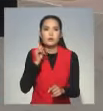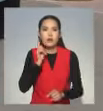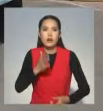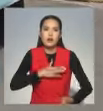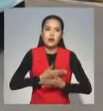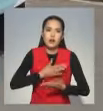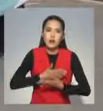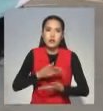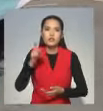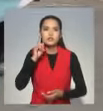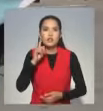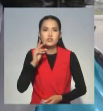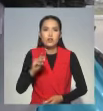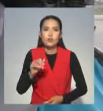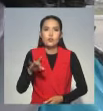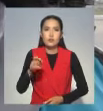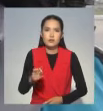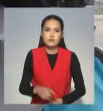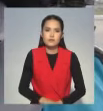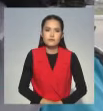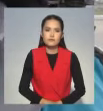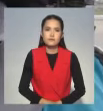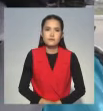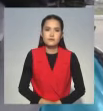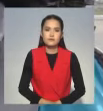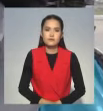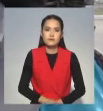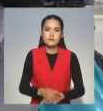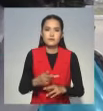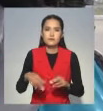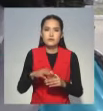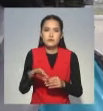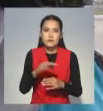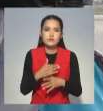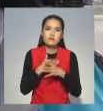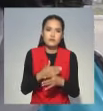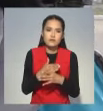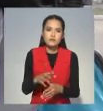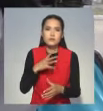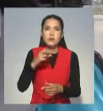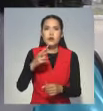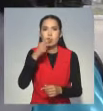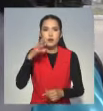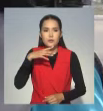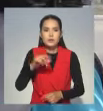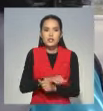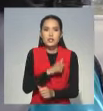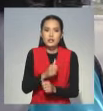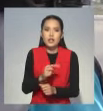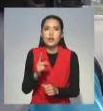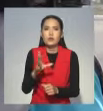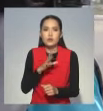активисты Жастар Рухы. Мы все поддерживаем наших соотечественников, тоже хотим пожелать им всем самое главное – возвращение